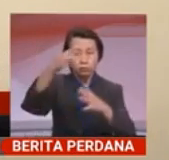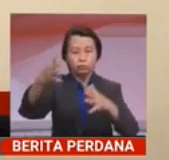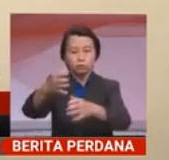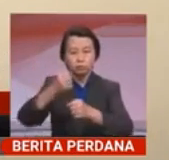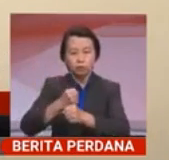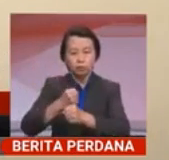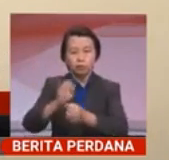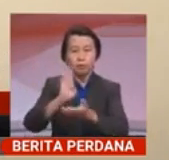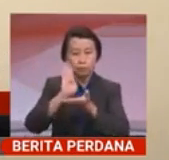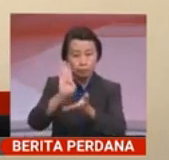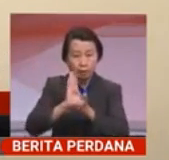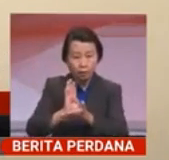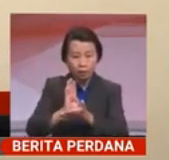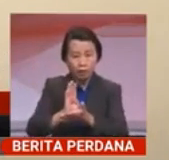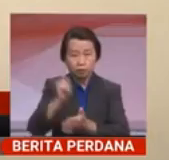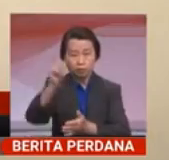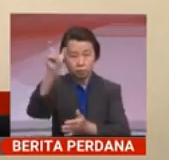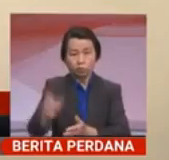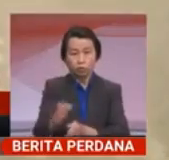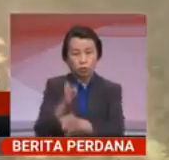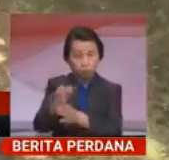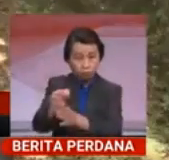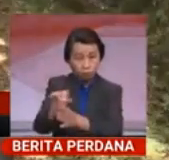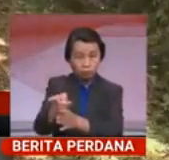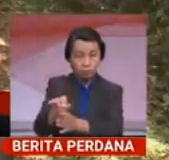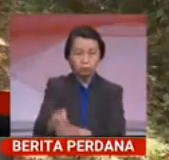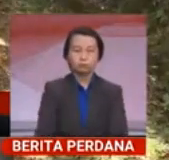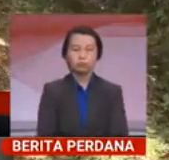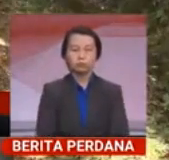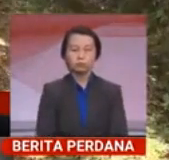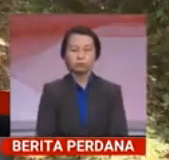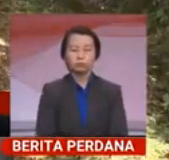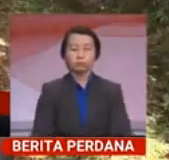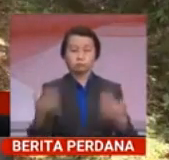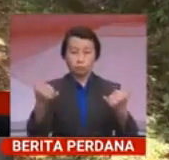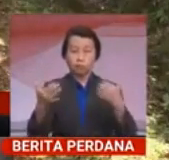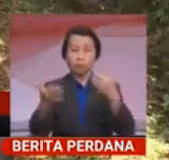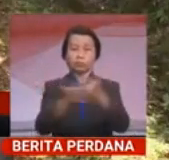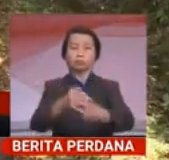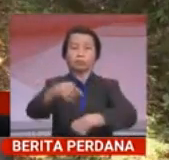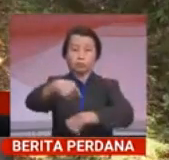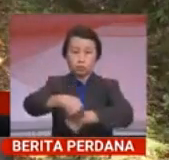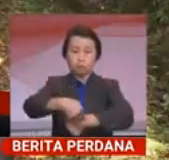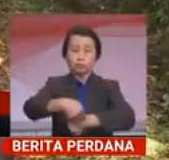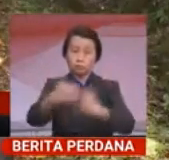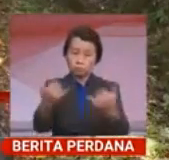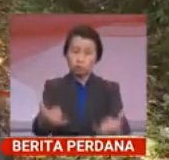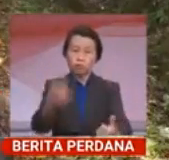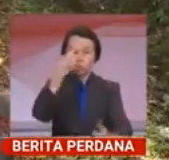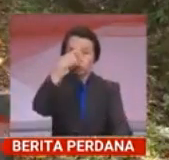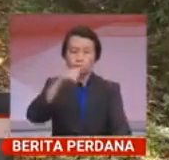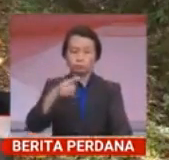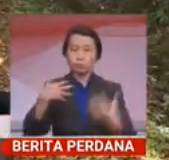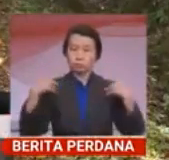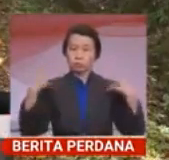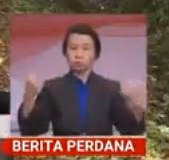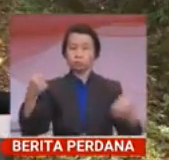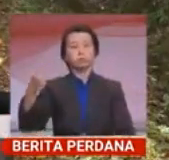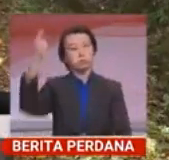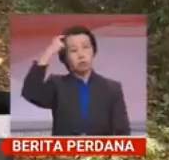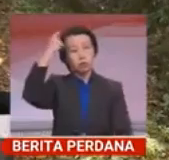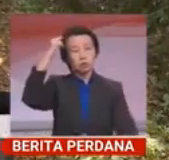mendapatkan bantuan daripada seorang psikologis. Kini sudah tiba masanya untuk kesihatan